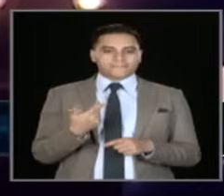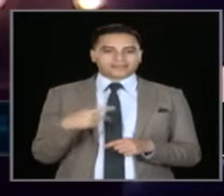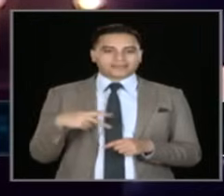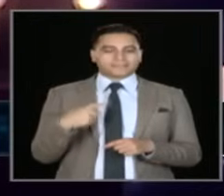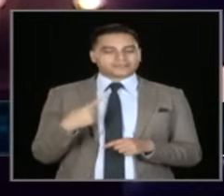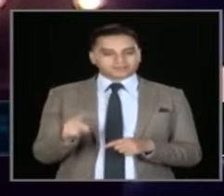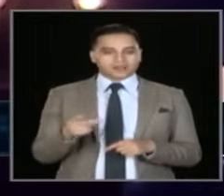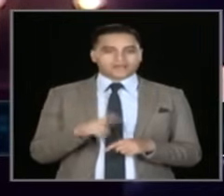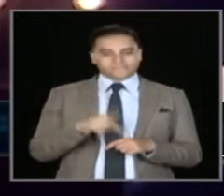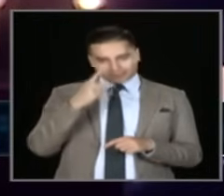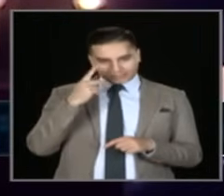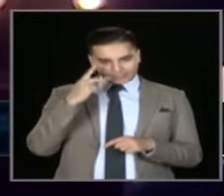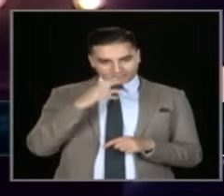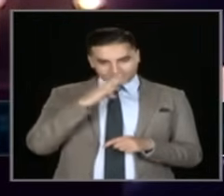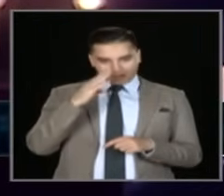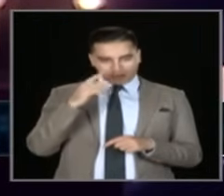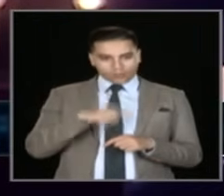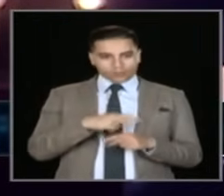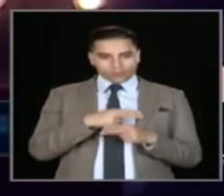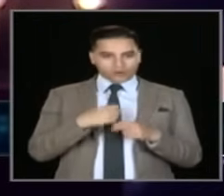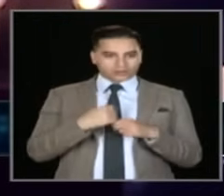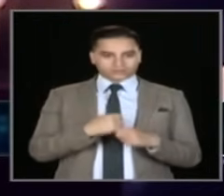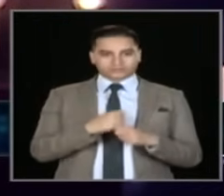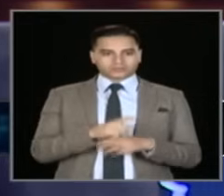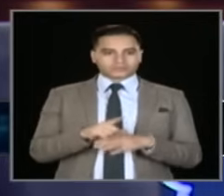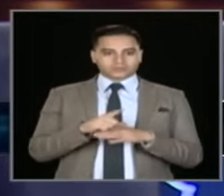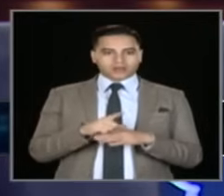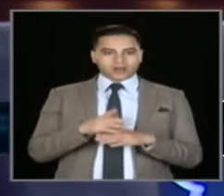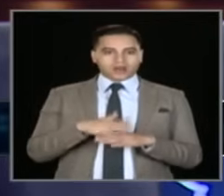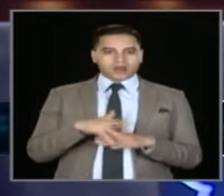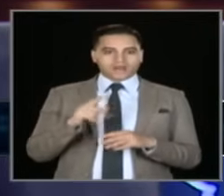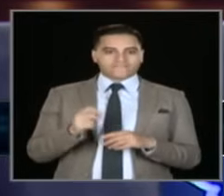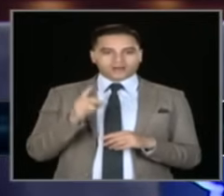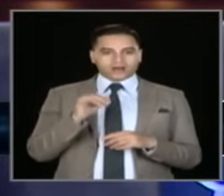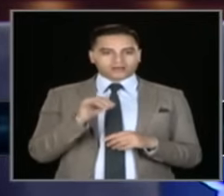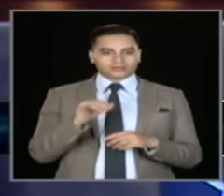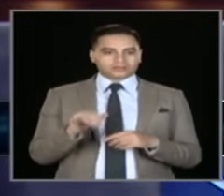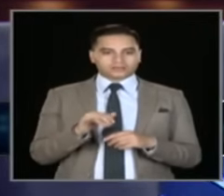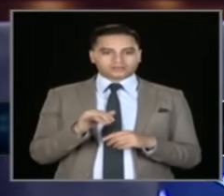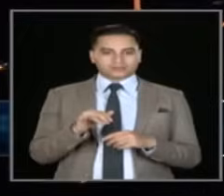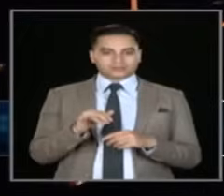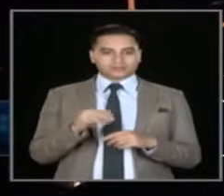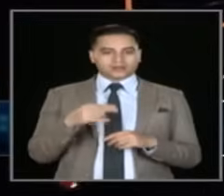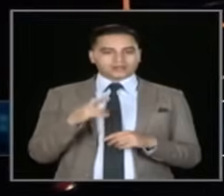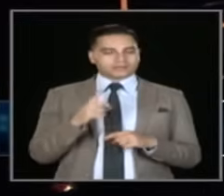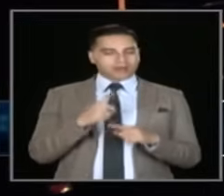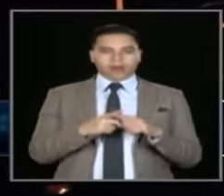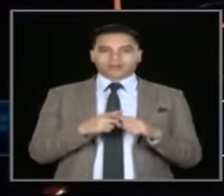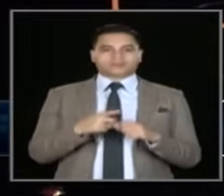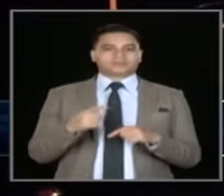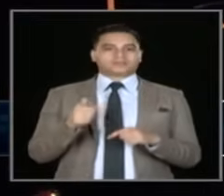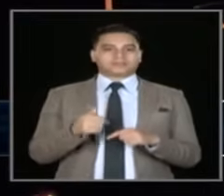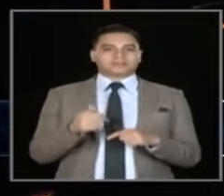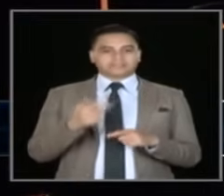80. صح. من هو الخليفة صاحب أطول فترة حكم خلال العصر الفاطمي؟ المعز لدين الله الفاطمي. غلط. زمن